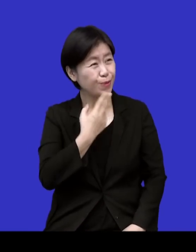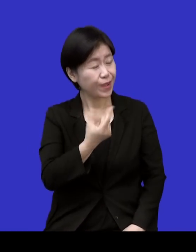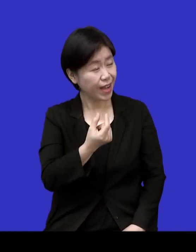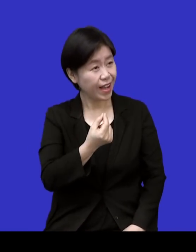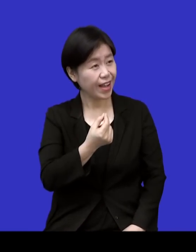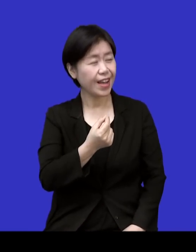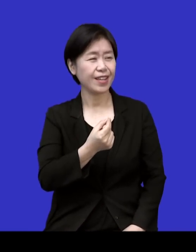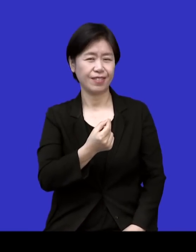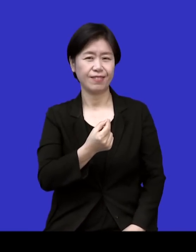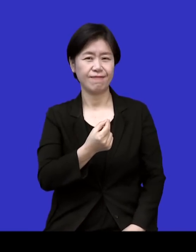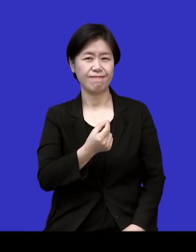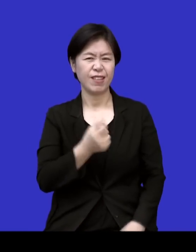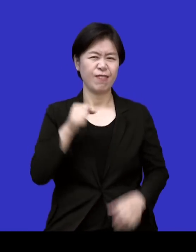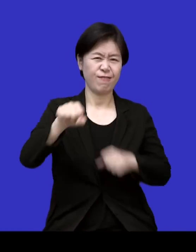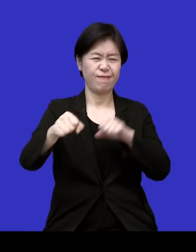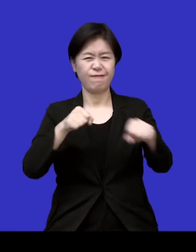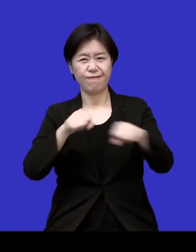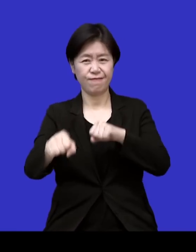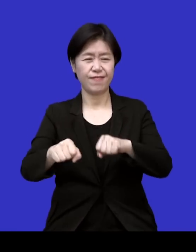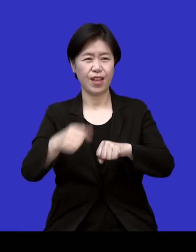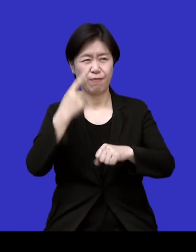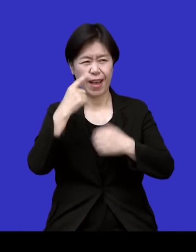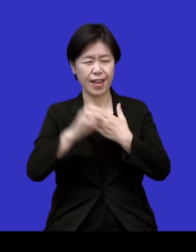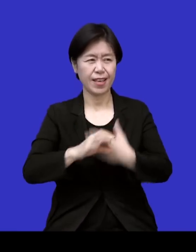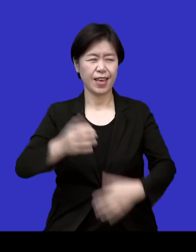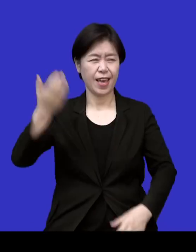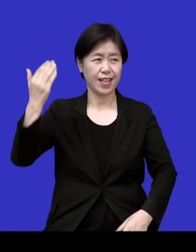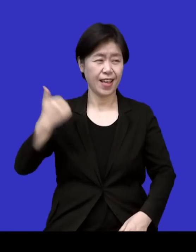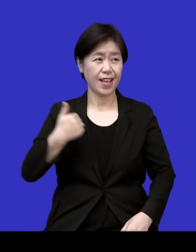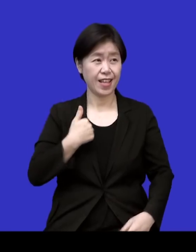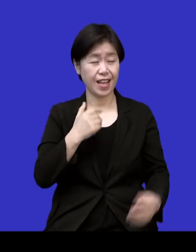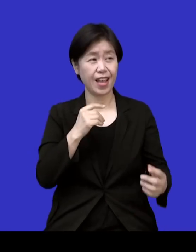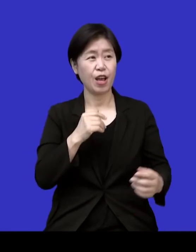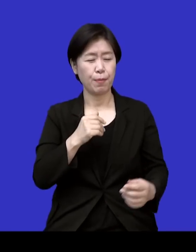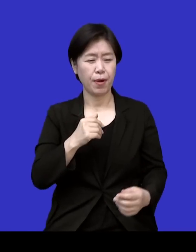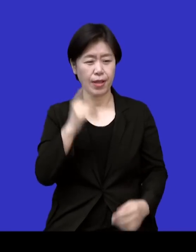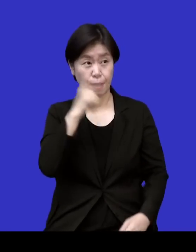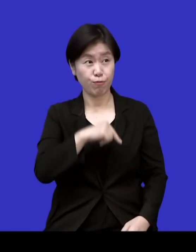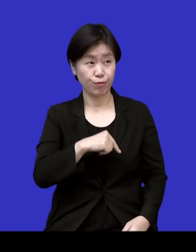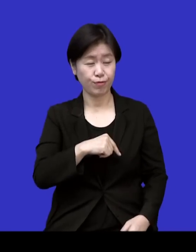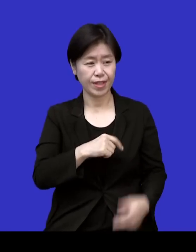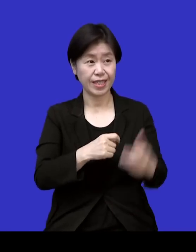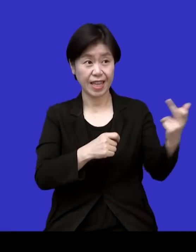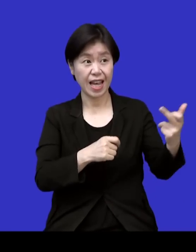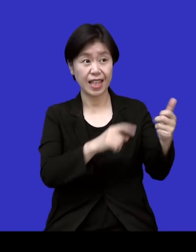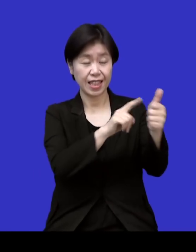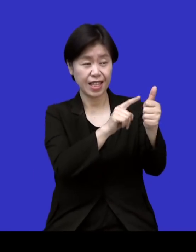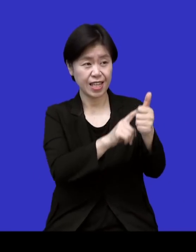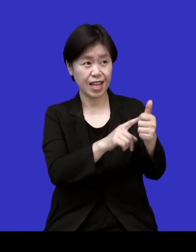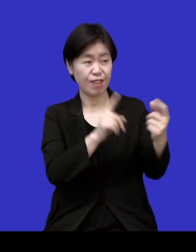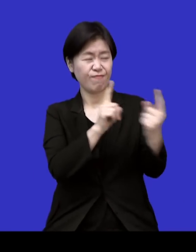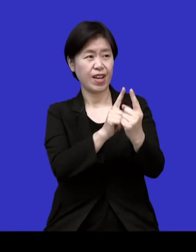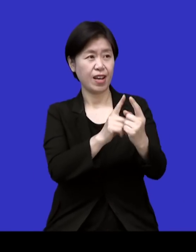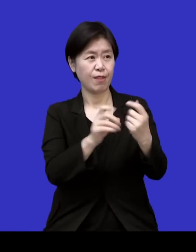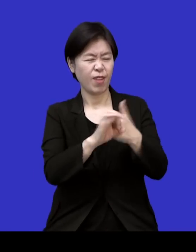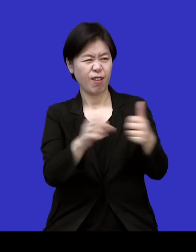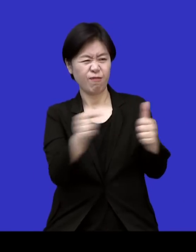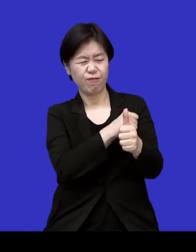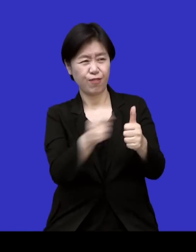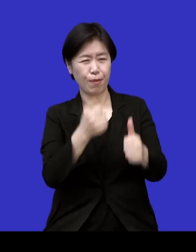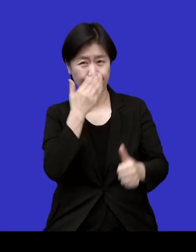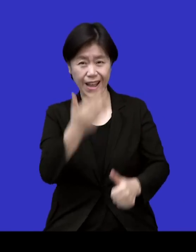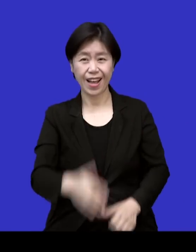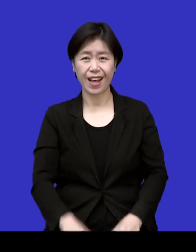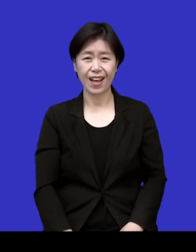그리고 이제 막 주먹을 막 휘두르면서 내가 그 나쁜 오빠를 만나면 내가 이 주먹을 날려버린다고 막 이런 얘기를 막 하고